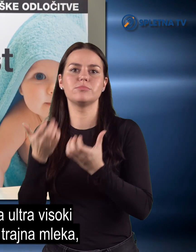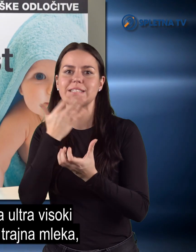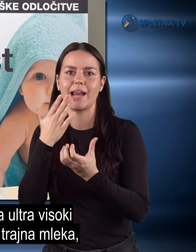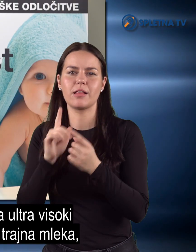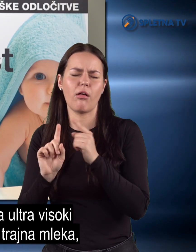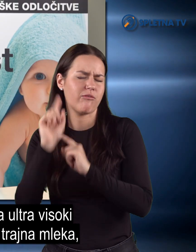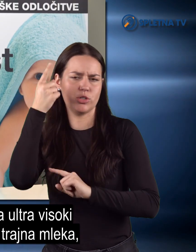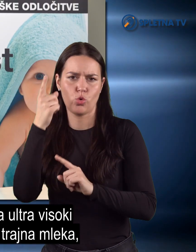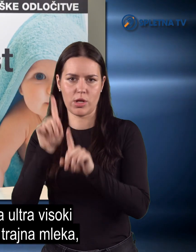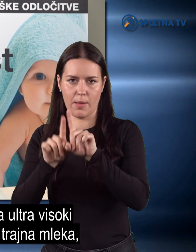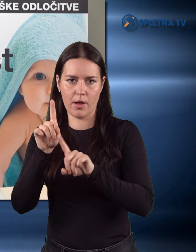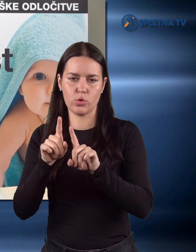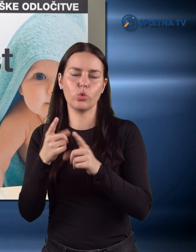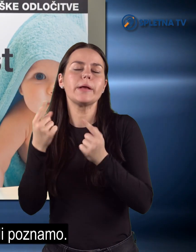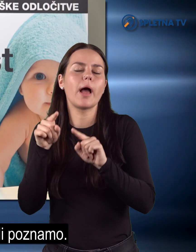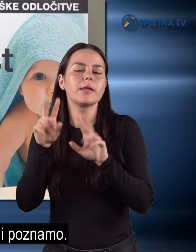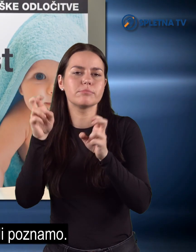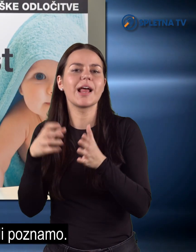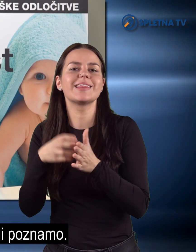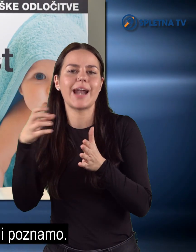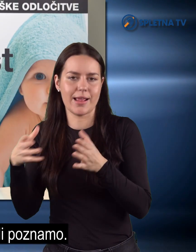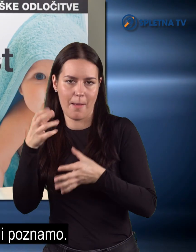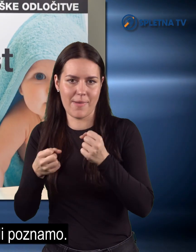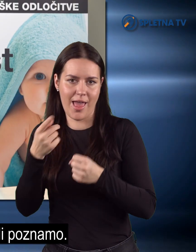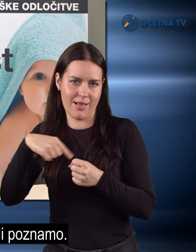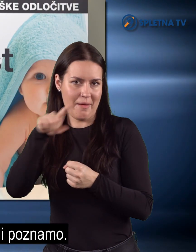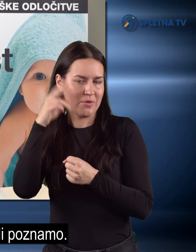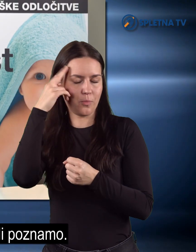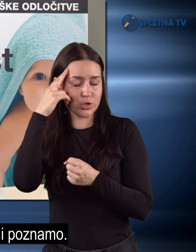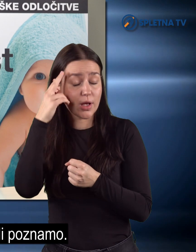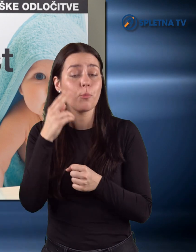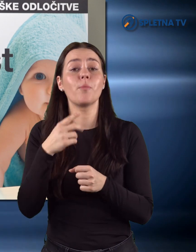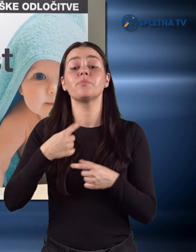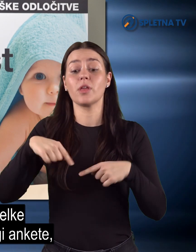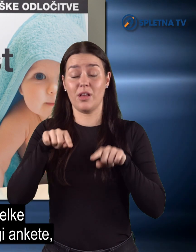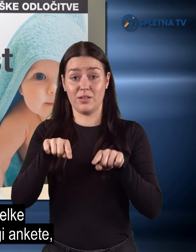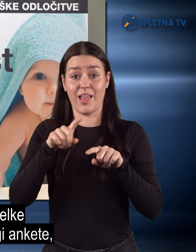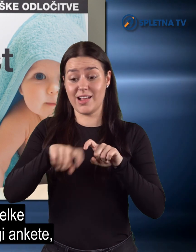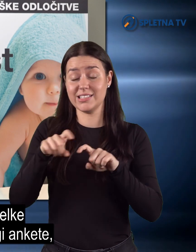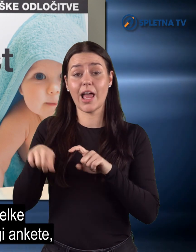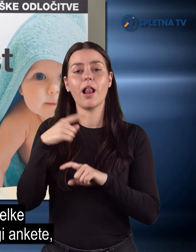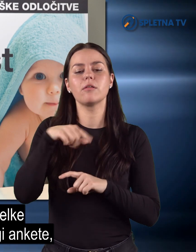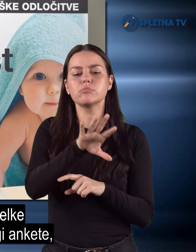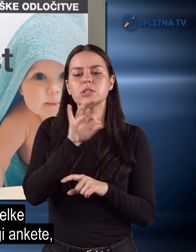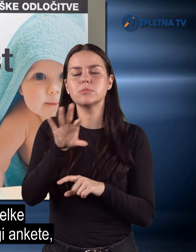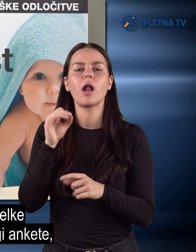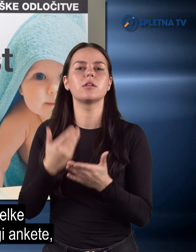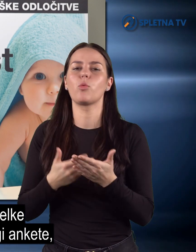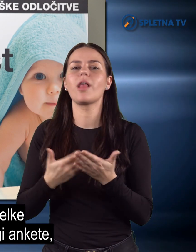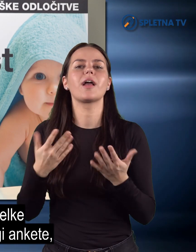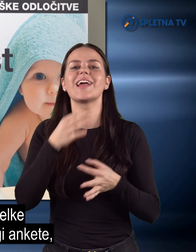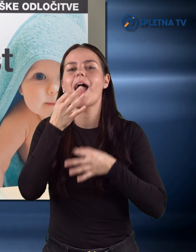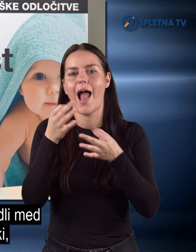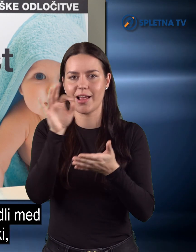temperaturi, oziroma trajna mleka, jih načeloma tudi poznamo. Smo pa izdelke izbrali na